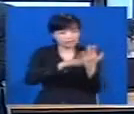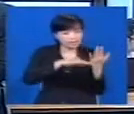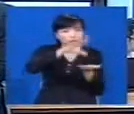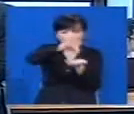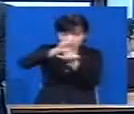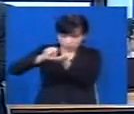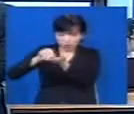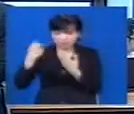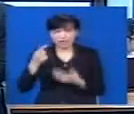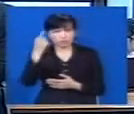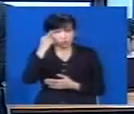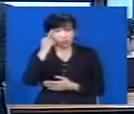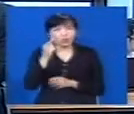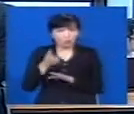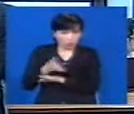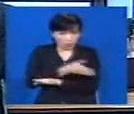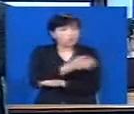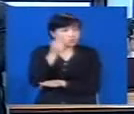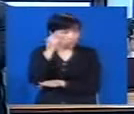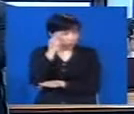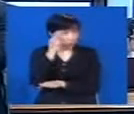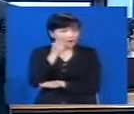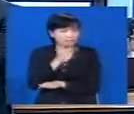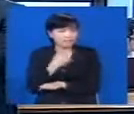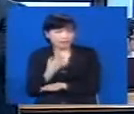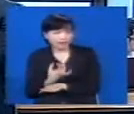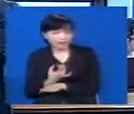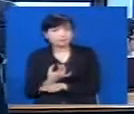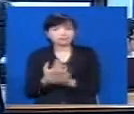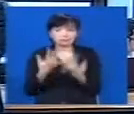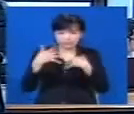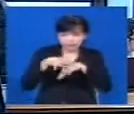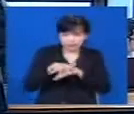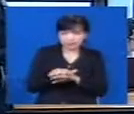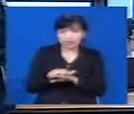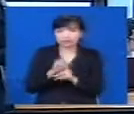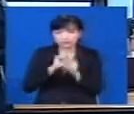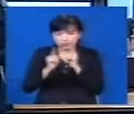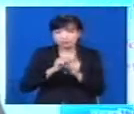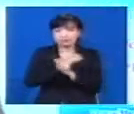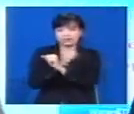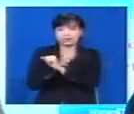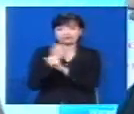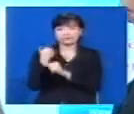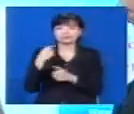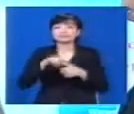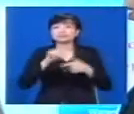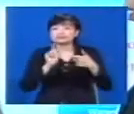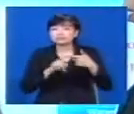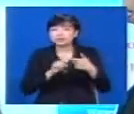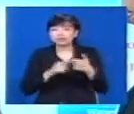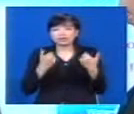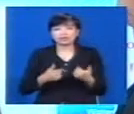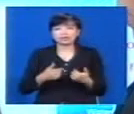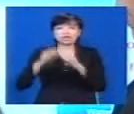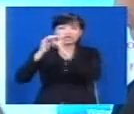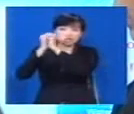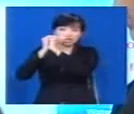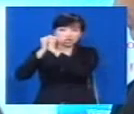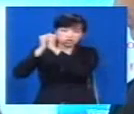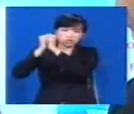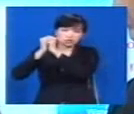ไรจะเกิดขึ้นนะครับแล้วก็ประสานกับทางกรมป้องกันกับทางจังหวัดแล้วที่อธิบายอันนั้นส่วนที่หนึ่งส่วนที่สองเนี่ยเนื่องจากความกดอากาศสูงอย่างที่เรียนจากจีนนะ